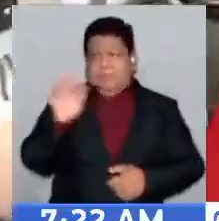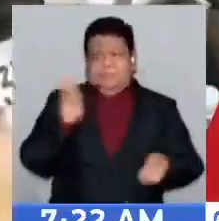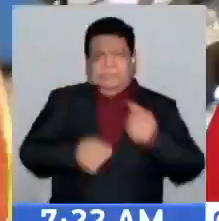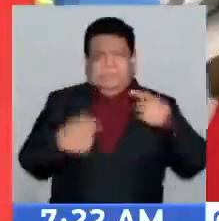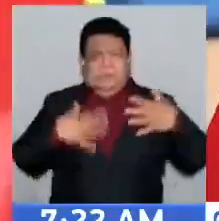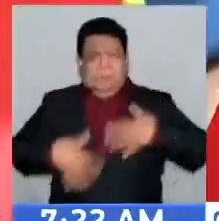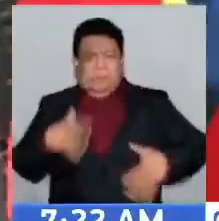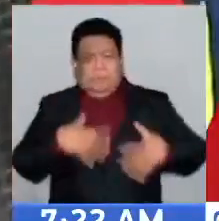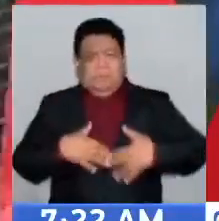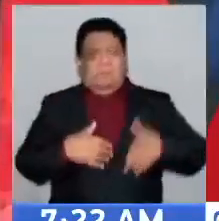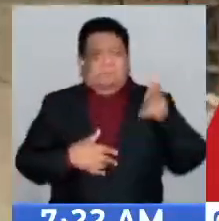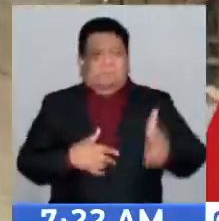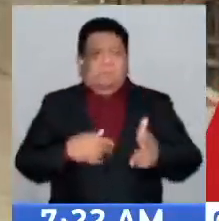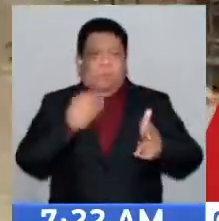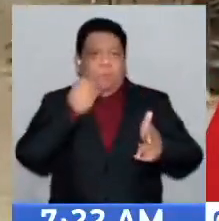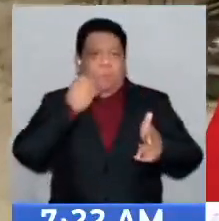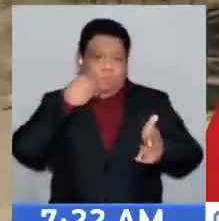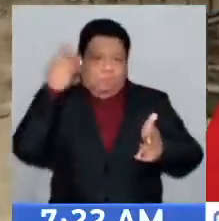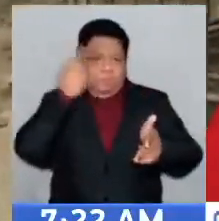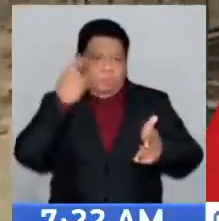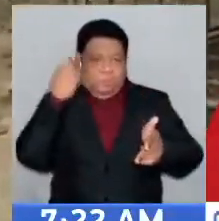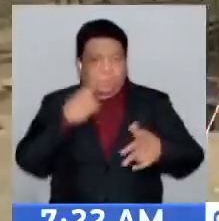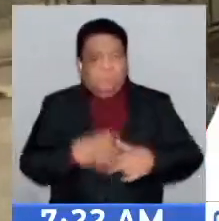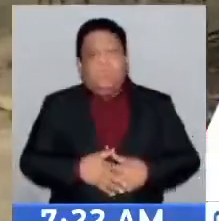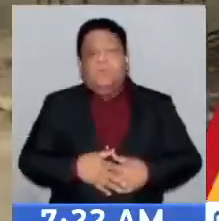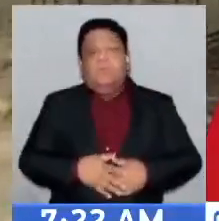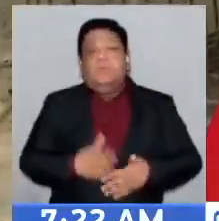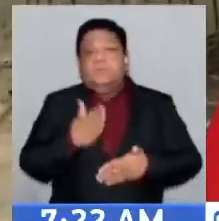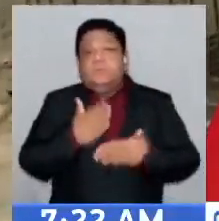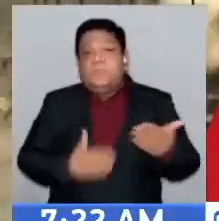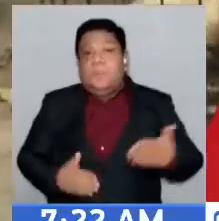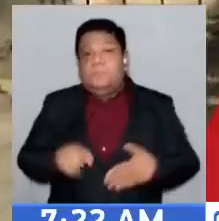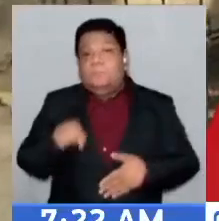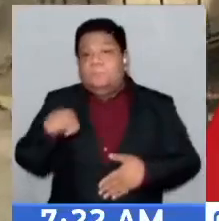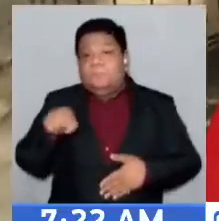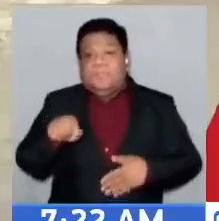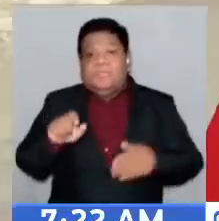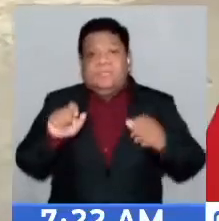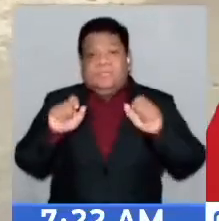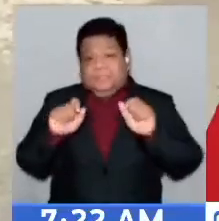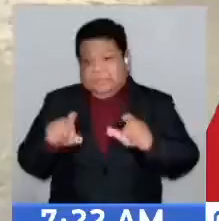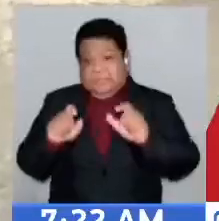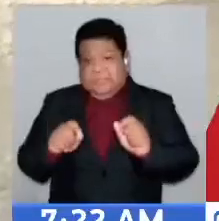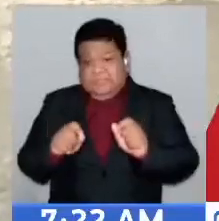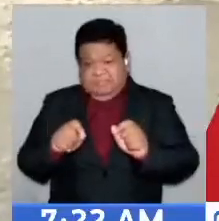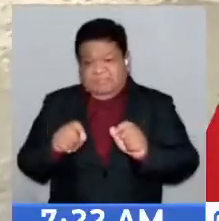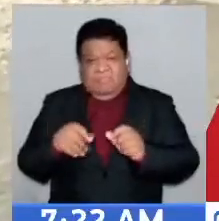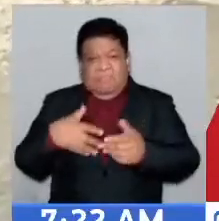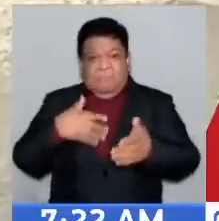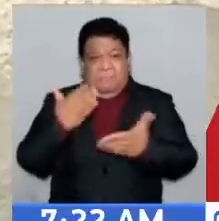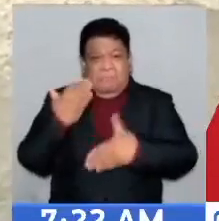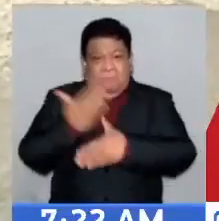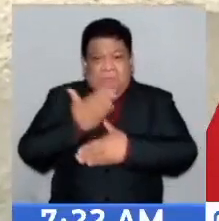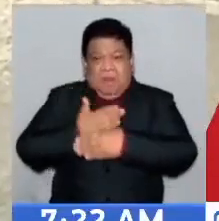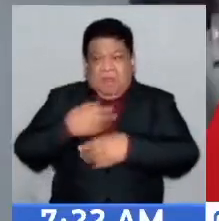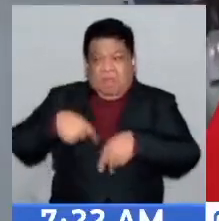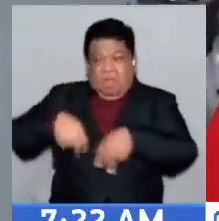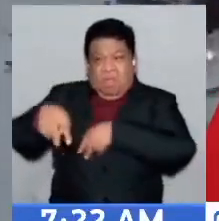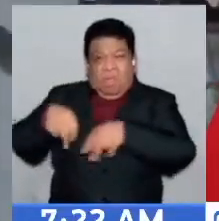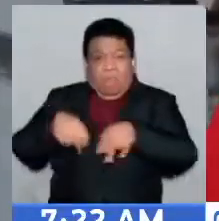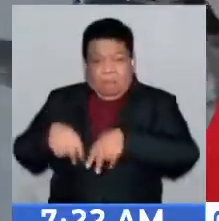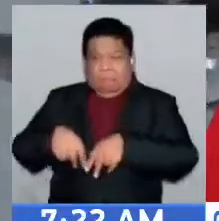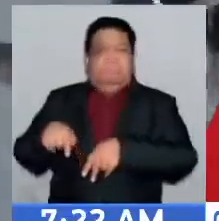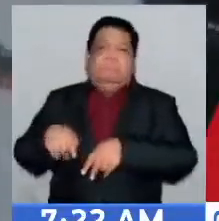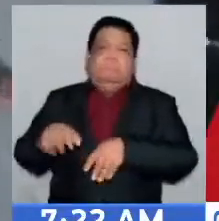bahay. Pinagkukumpiska naman ang mga stante ng mga tindahan na nakahambalang sa bangketa. Nasita rin ang isang kulungan ng aso